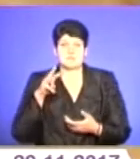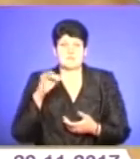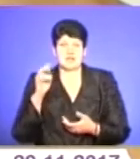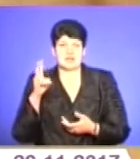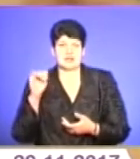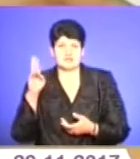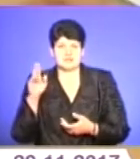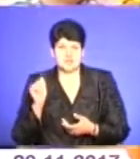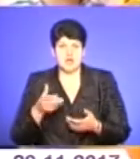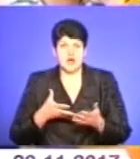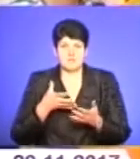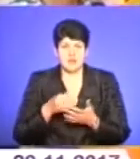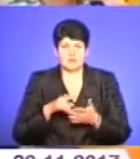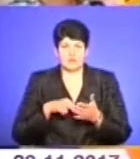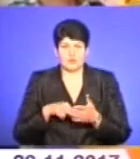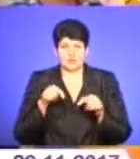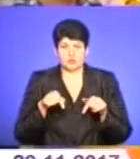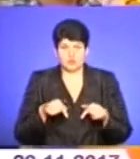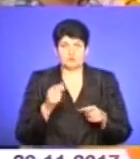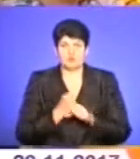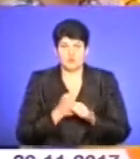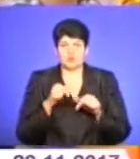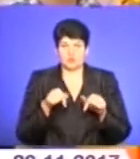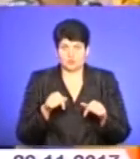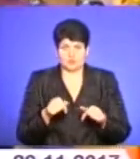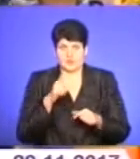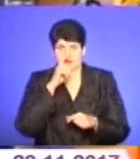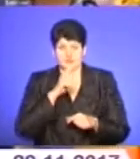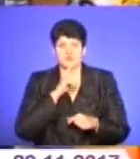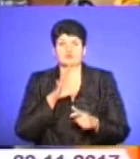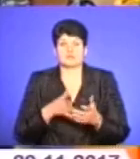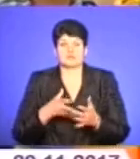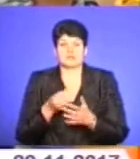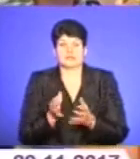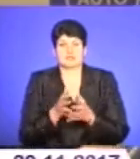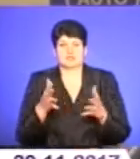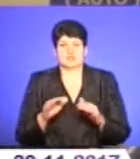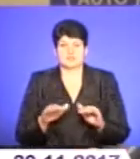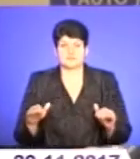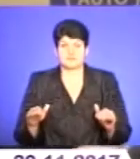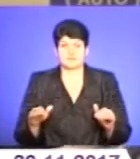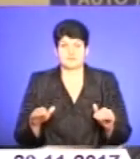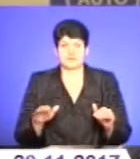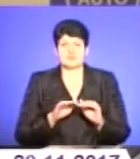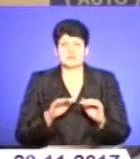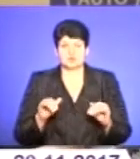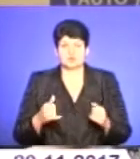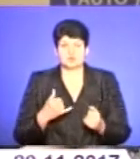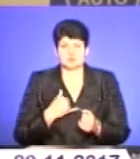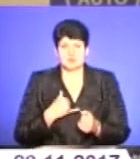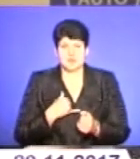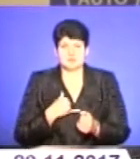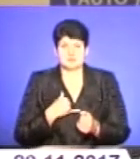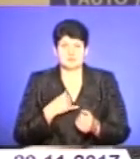міський бюджет. Тому жінка аж ніяк не згідна, що має в рази дорожче від тернополян платити за дитсадок. Садочку нас переставили